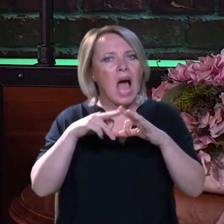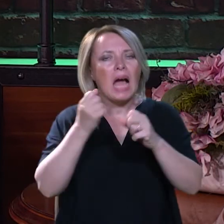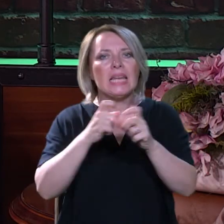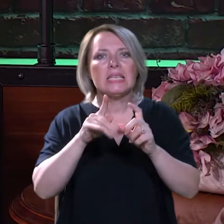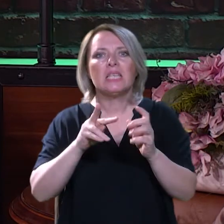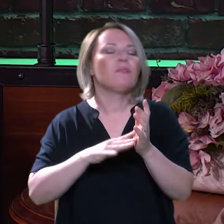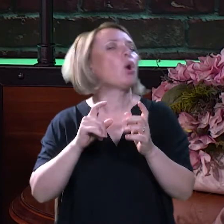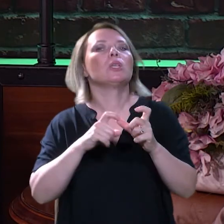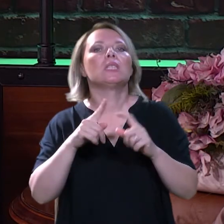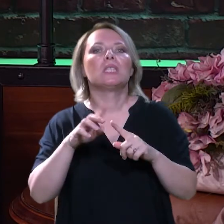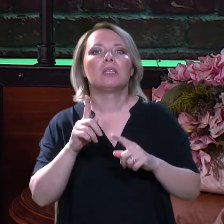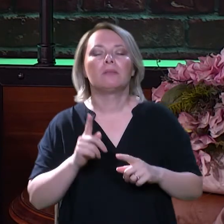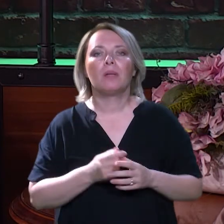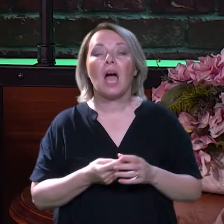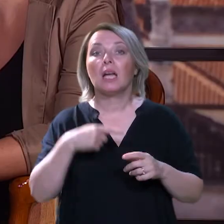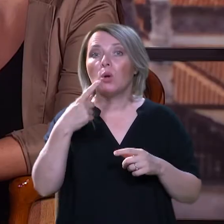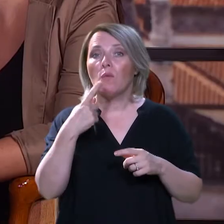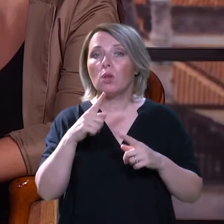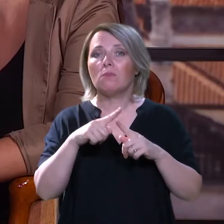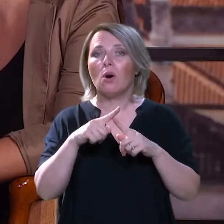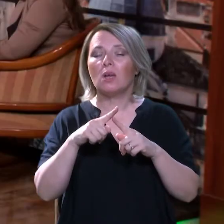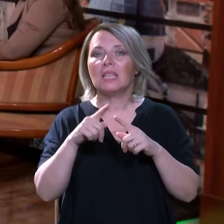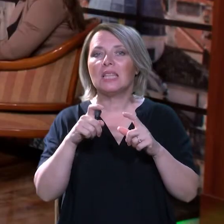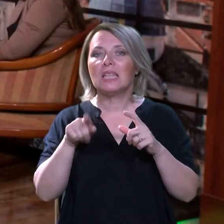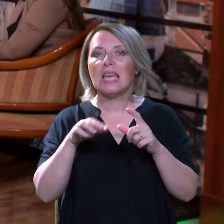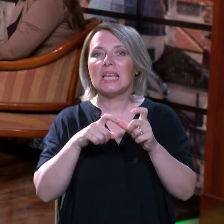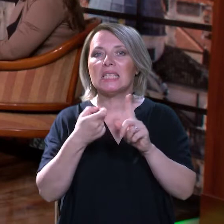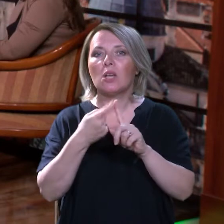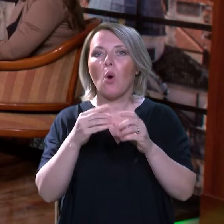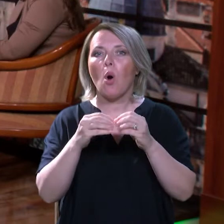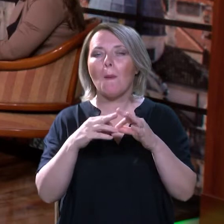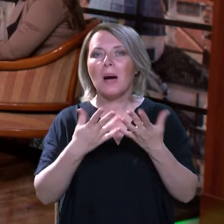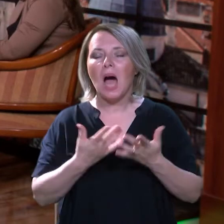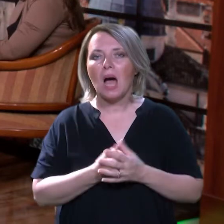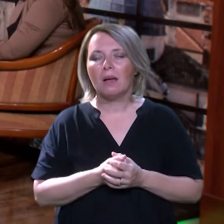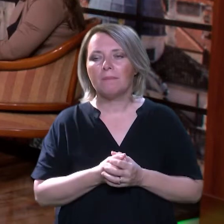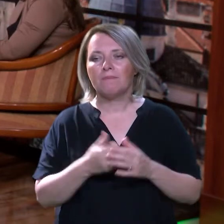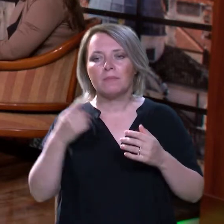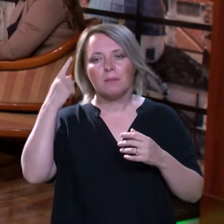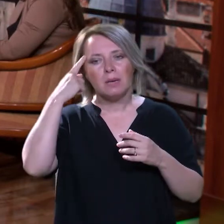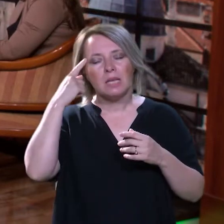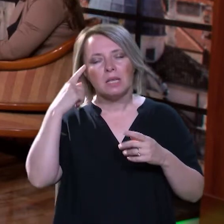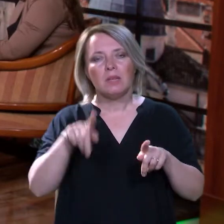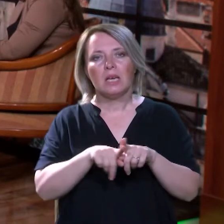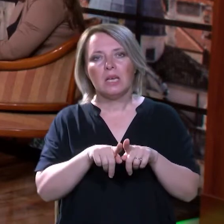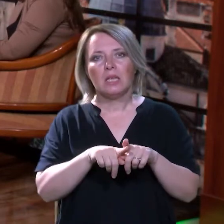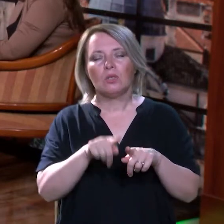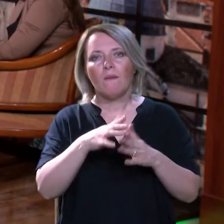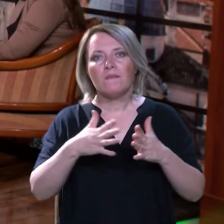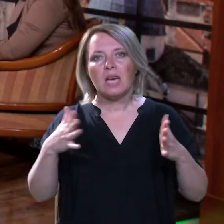slično. A kada govorimo o tjeskobi? Kada govorimo o tjeskobi, mislim da isto